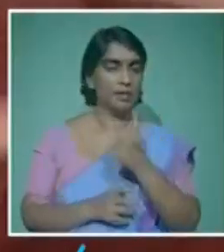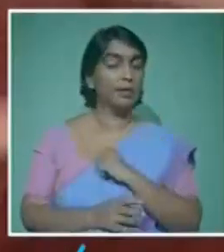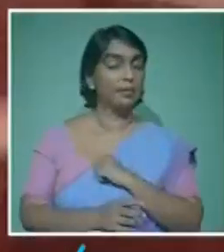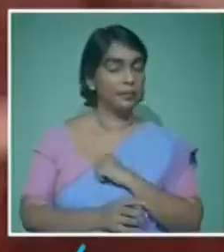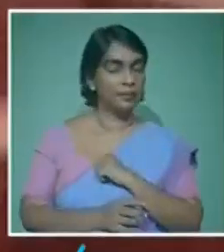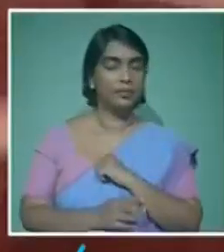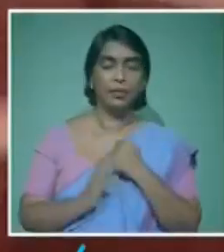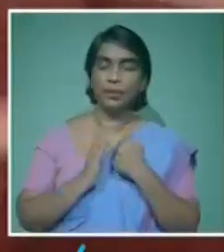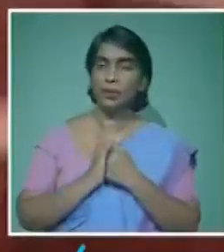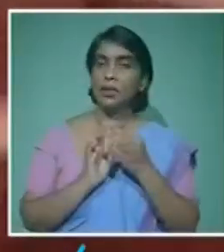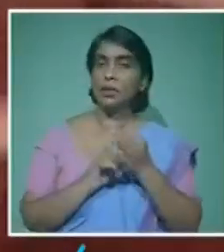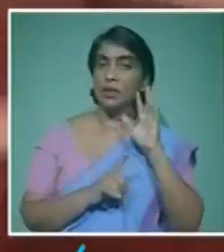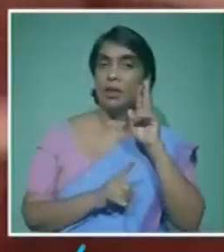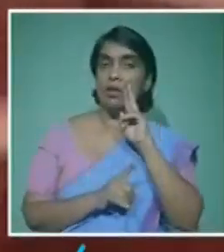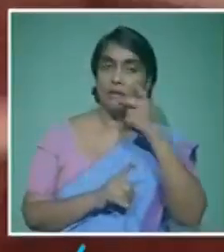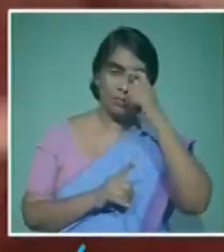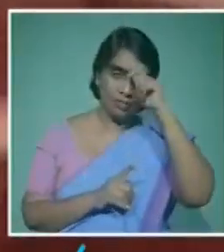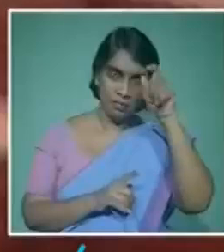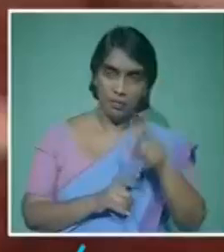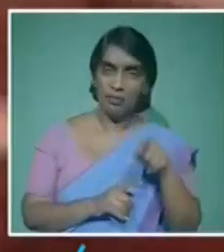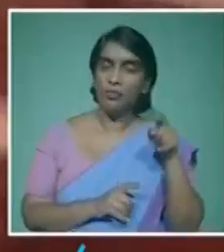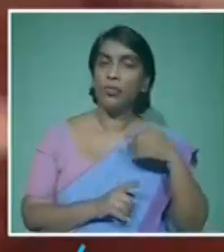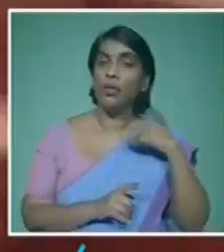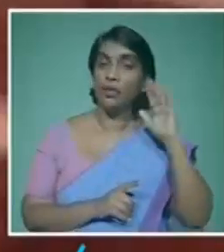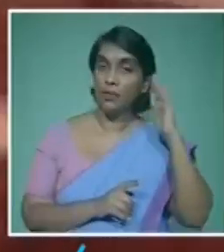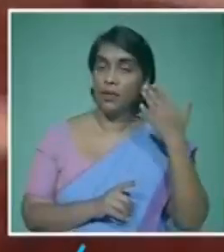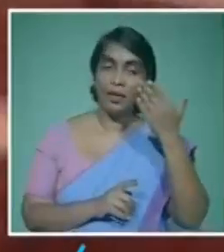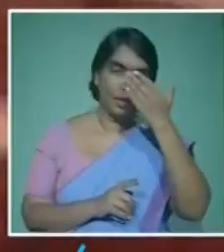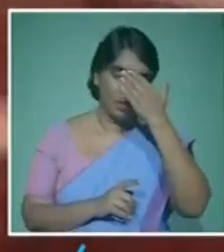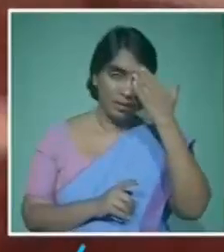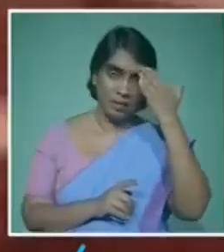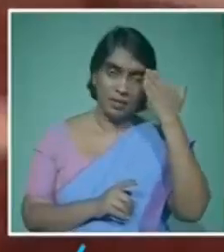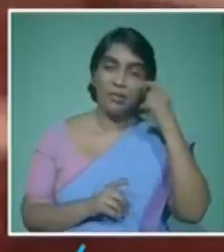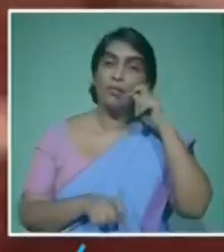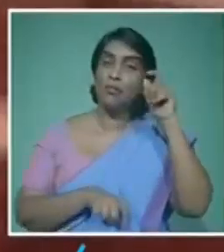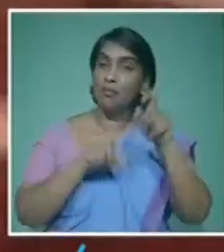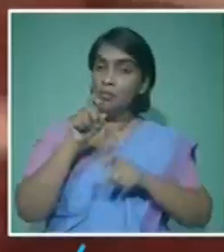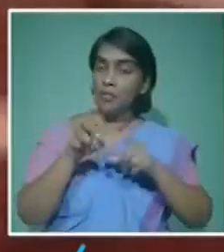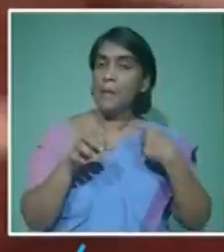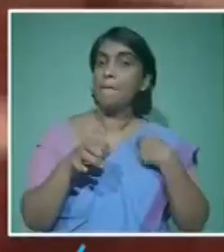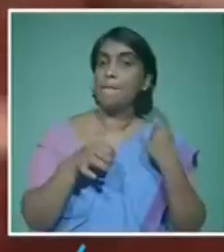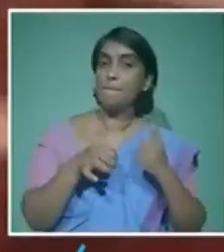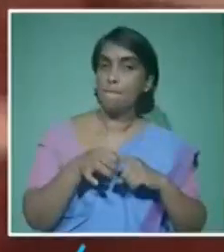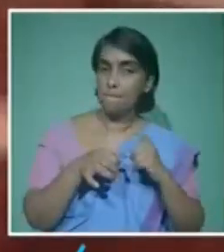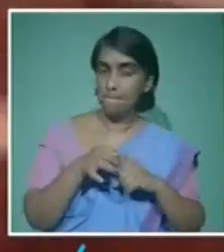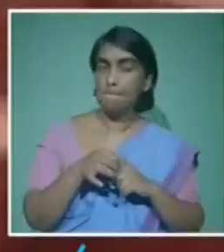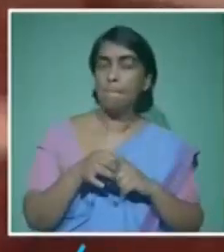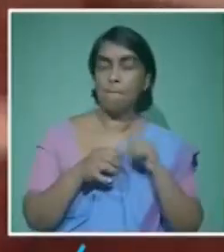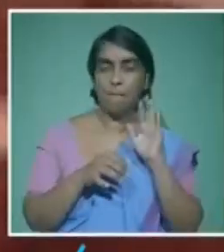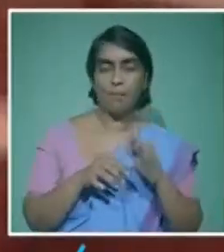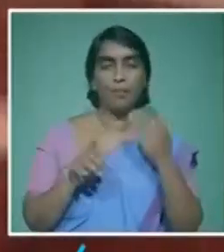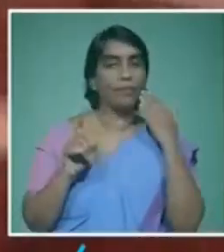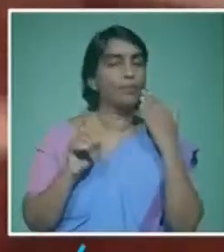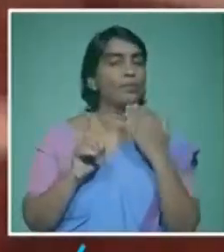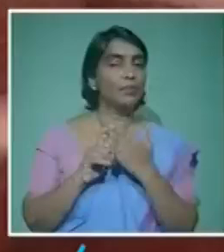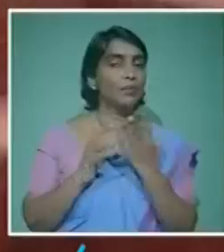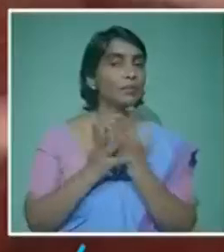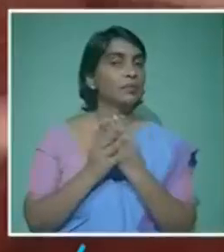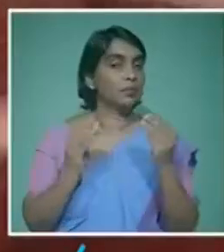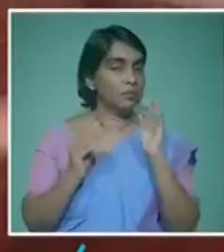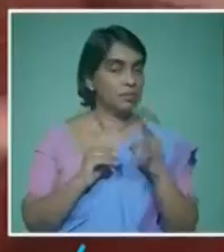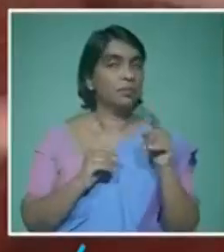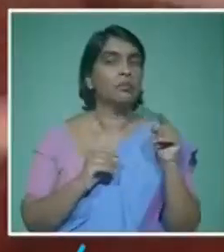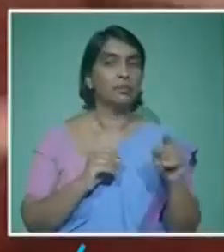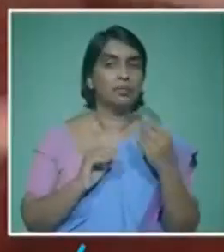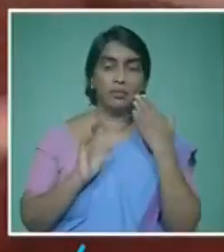அவர்கள் இந்த நாட்டு தமிழ் மக்களது பிரச்சனைகளை தீர்ப்பது தொடர்பில் அண்மை காலமாக தெரிவித்து வருகின்ற கருத்துக்கள் ஆரோக்கியமானவை